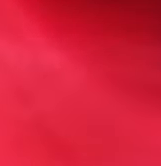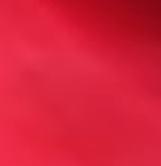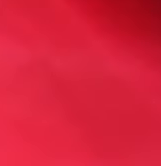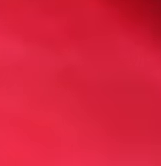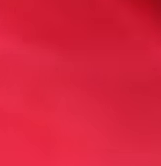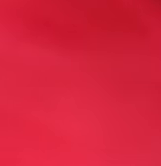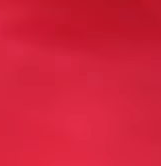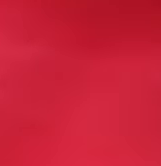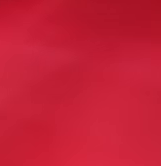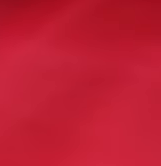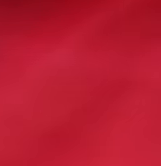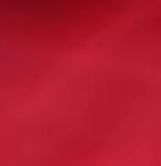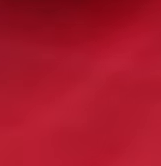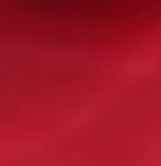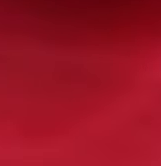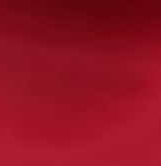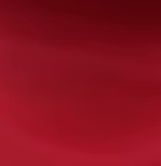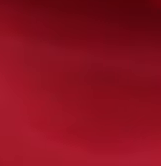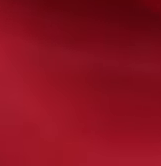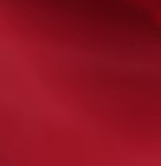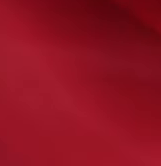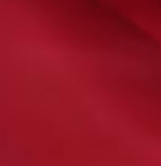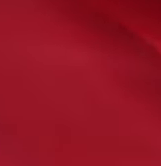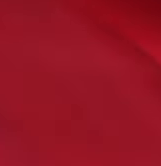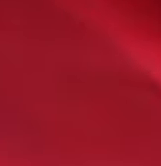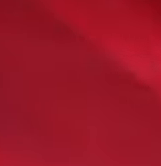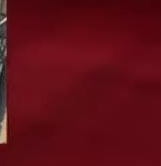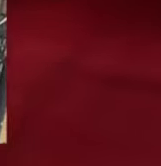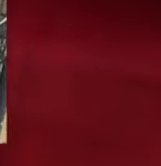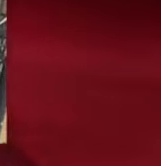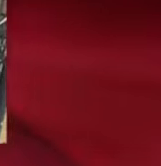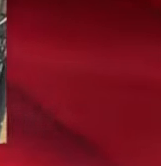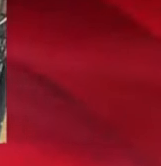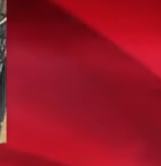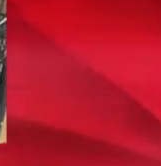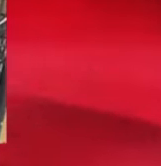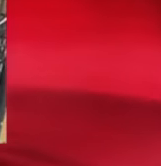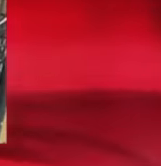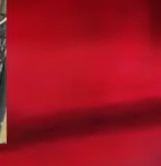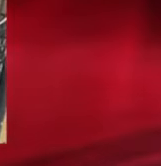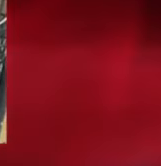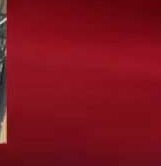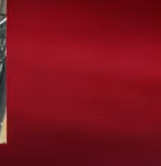Spotify, YouTube Music, and other digital stores worldwide. Salamat sa